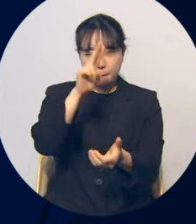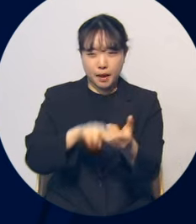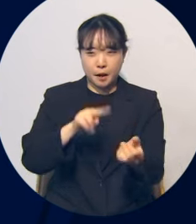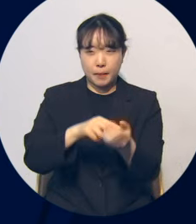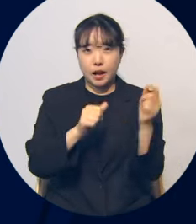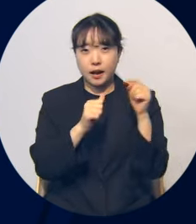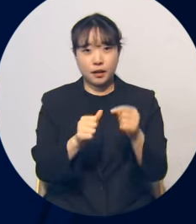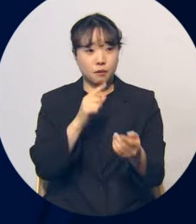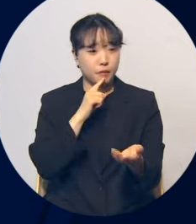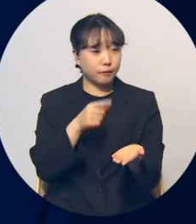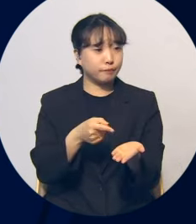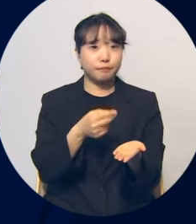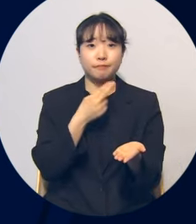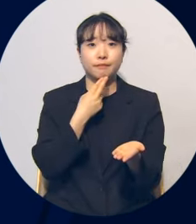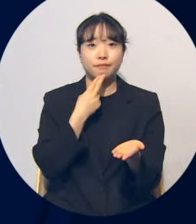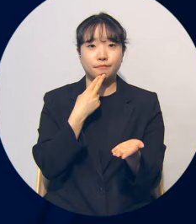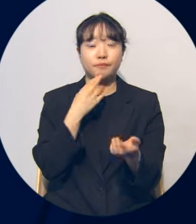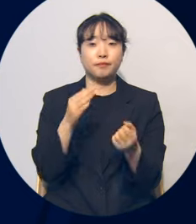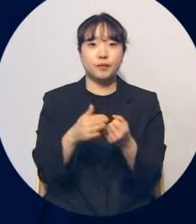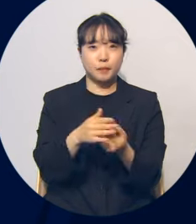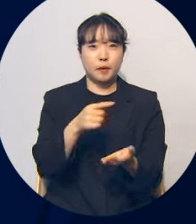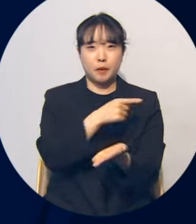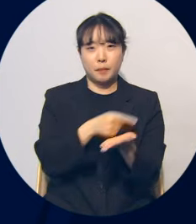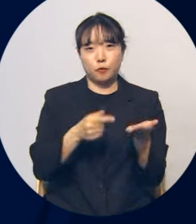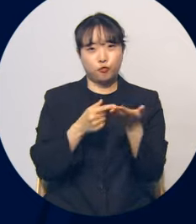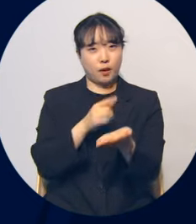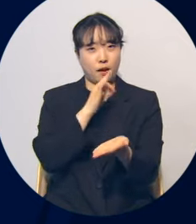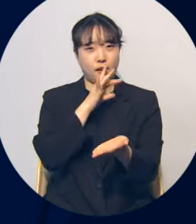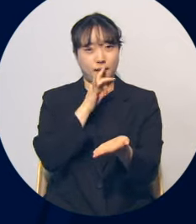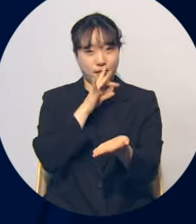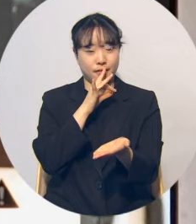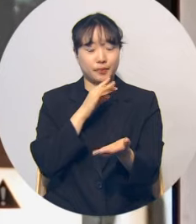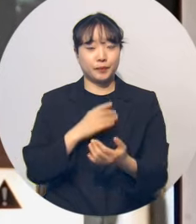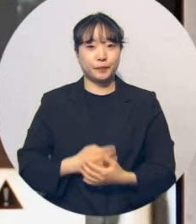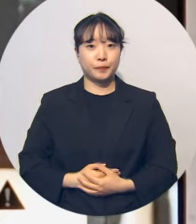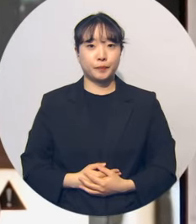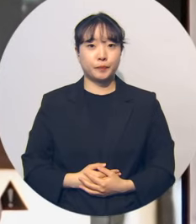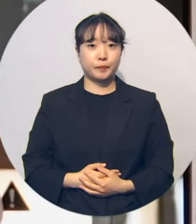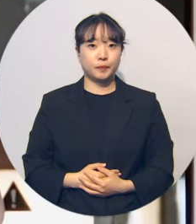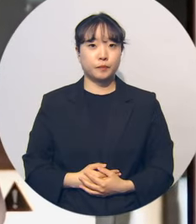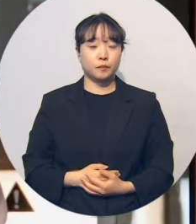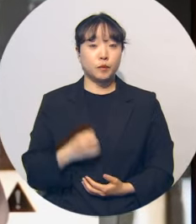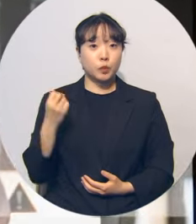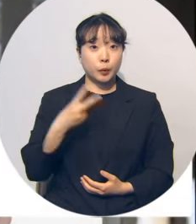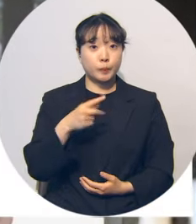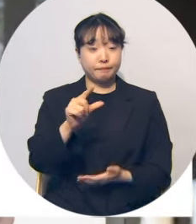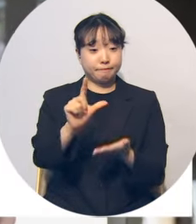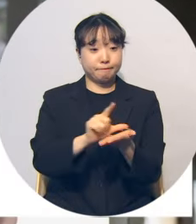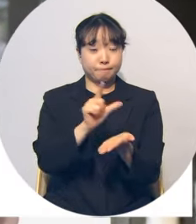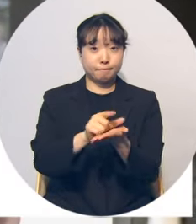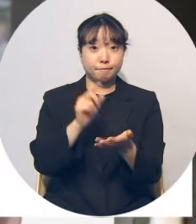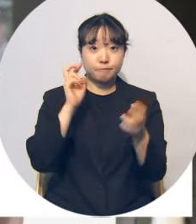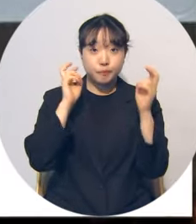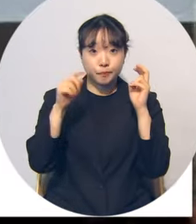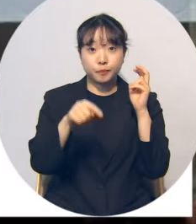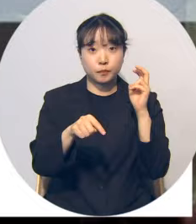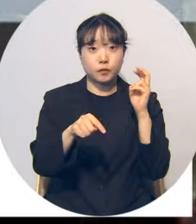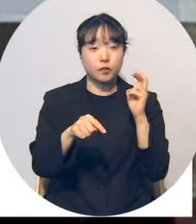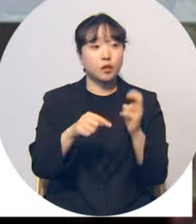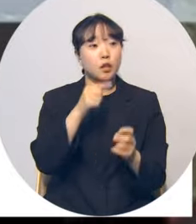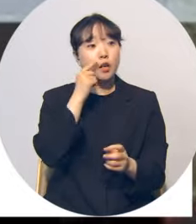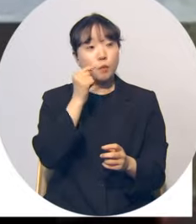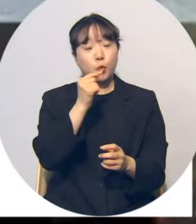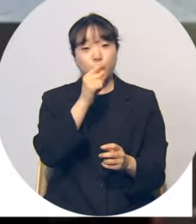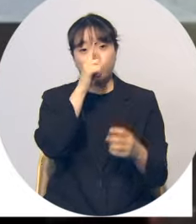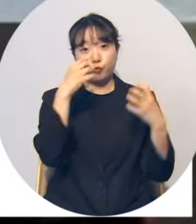밝힌만큼 부당한 조치를 취해선 안 된다는 설명입니다 그러면서 라인 야후가 일본 정부의 정보보안